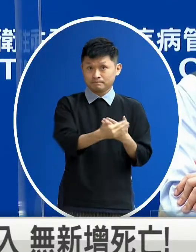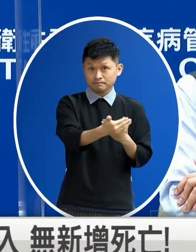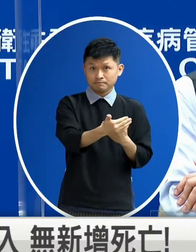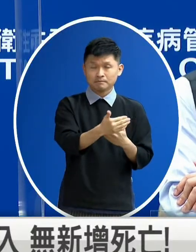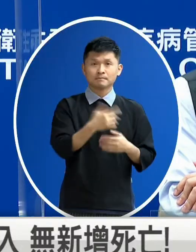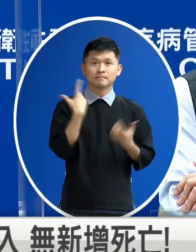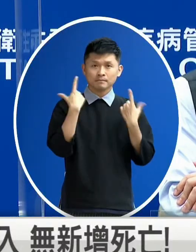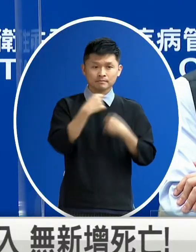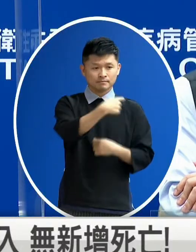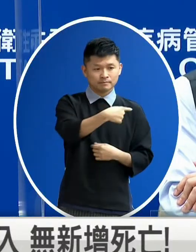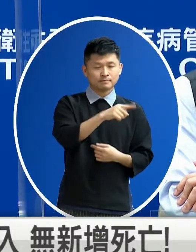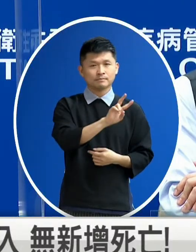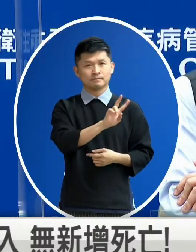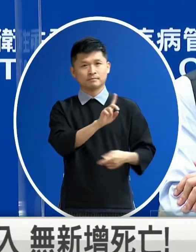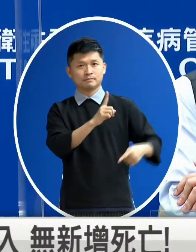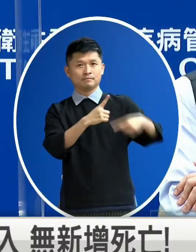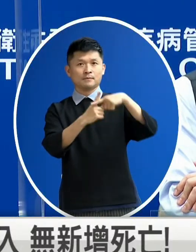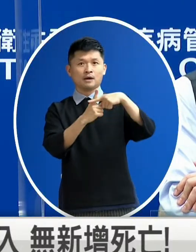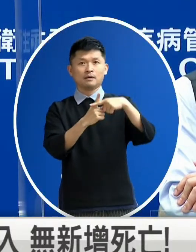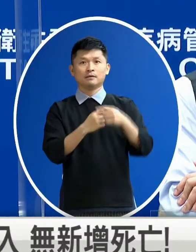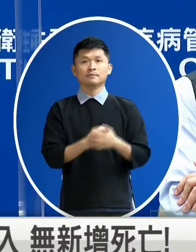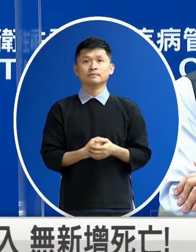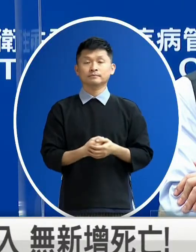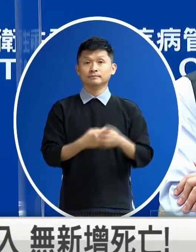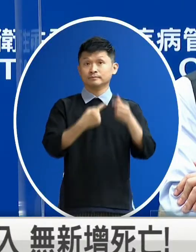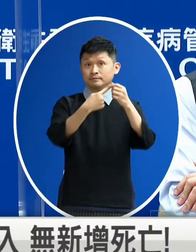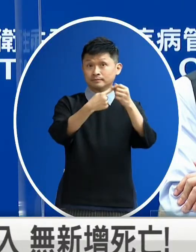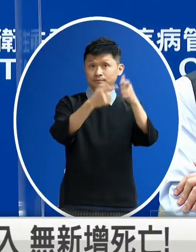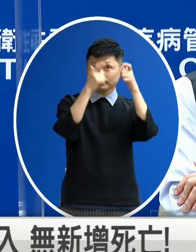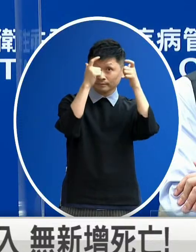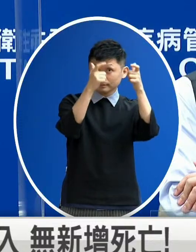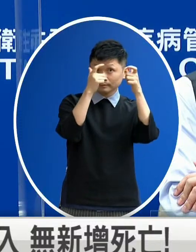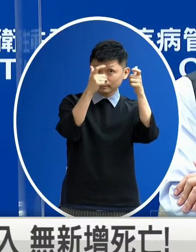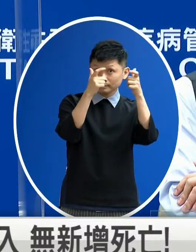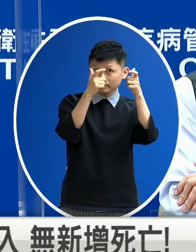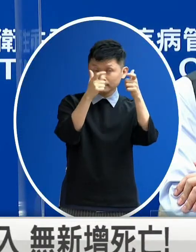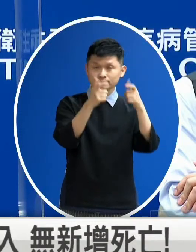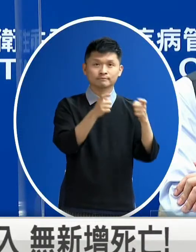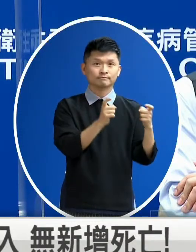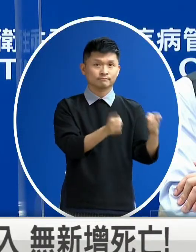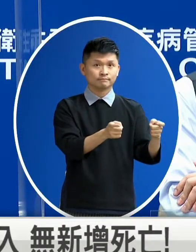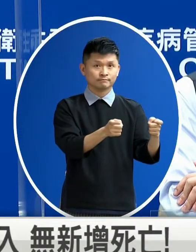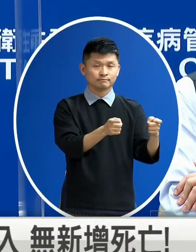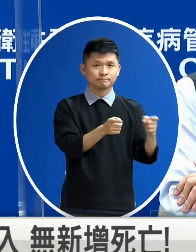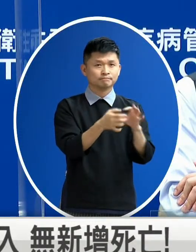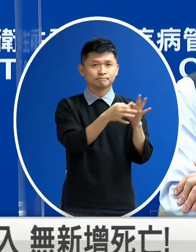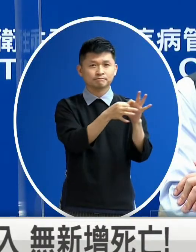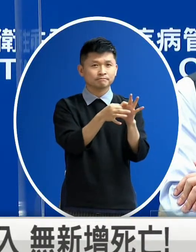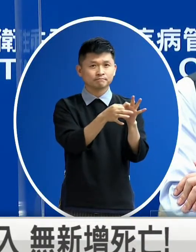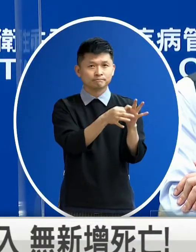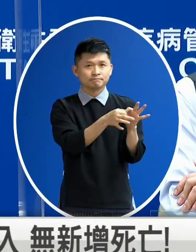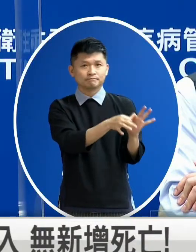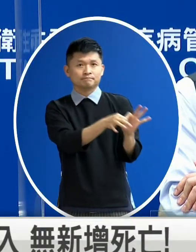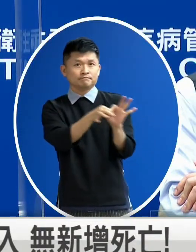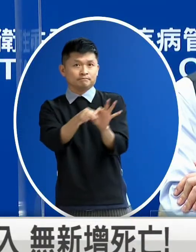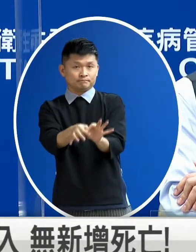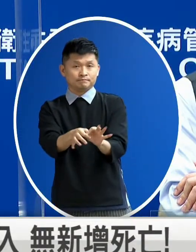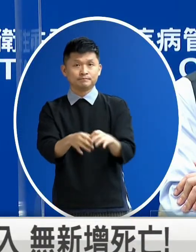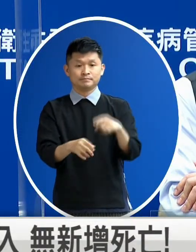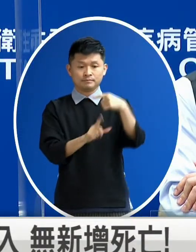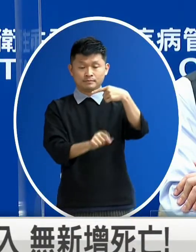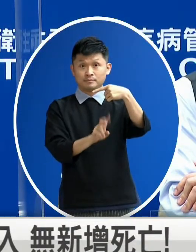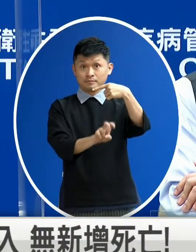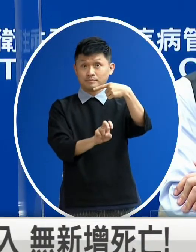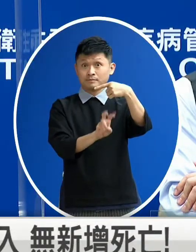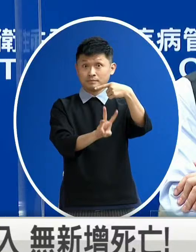转阳哈的案例，哈，那1例是在高雄哈，是在高雄港的延伸，哈，那1月23号已